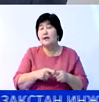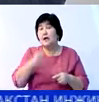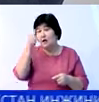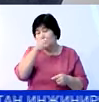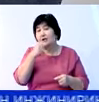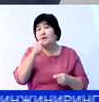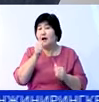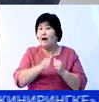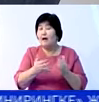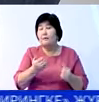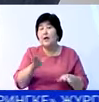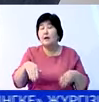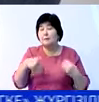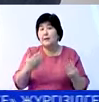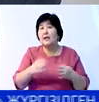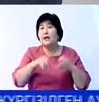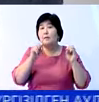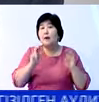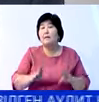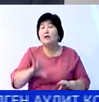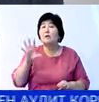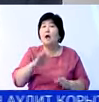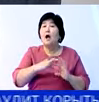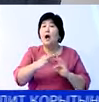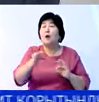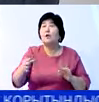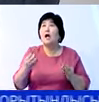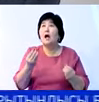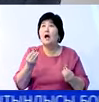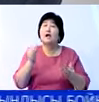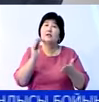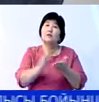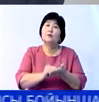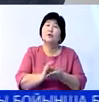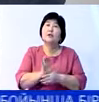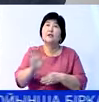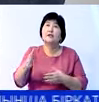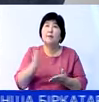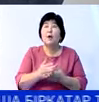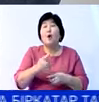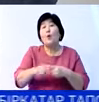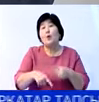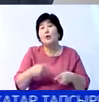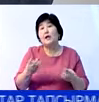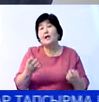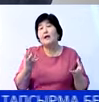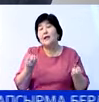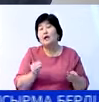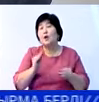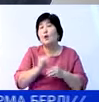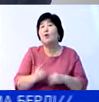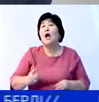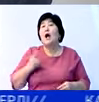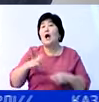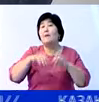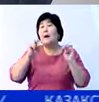отырамыз. Сол белгілі мамандықтар бойынша біз әр ауданға өзінің қаржысын отырысып береміз. Одан кейінде тағы да қосымша мамандық келіп